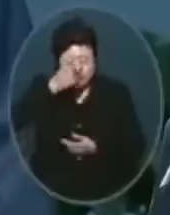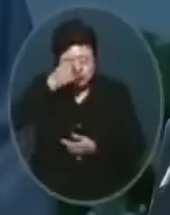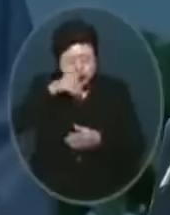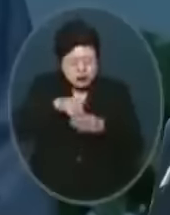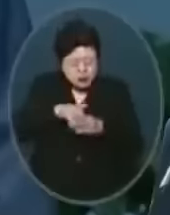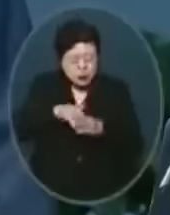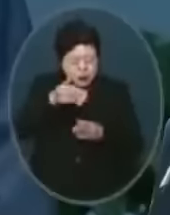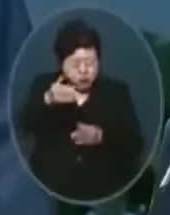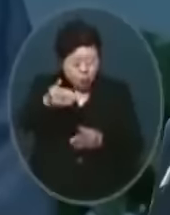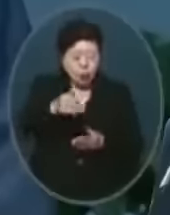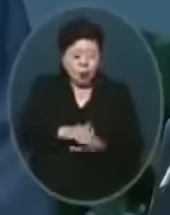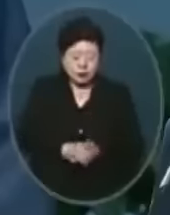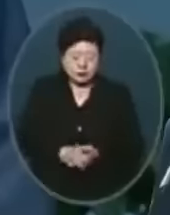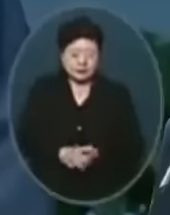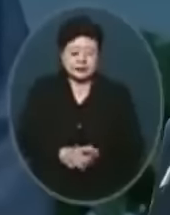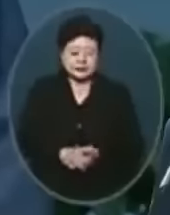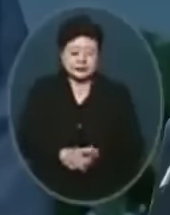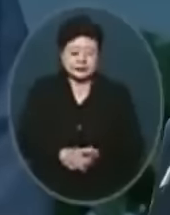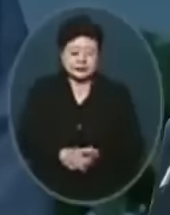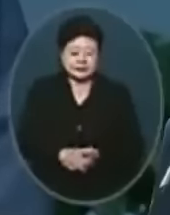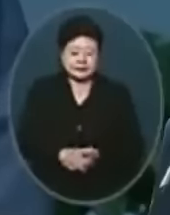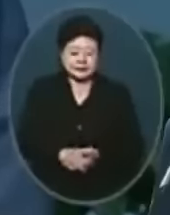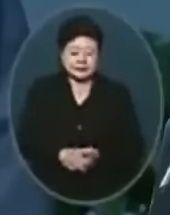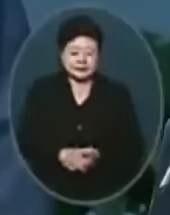꿈을 꾸게 만드는 것입니다.